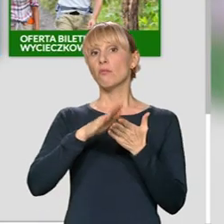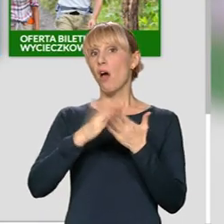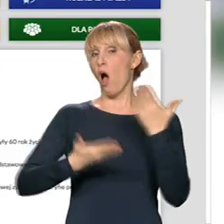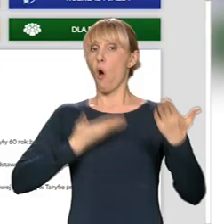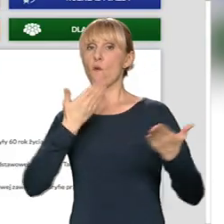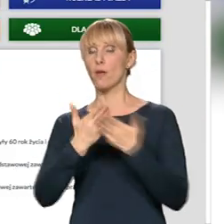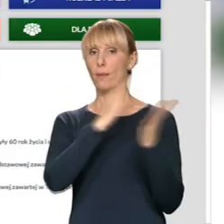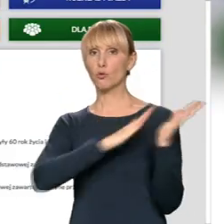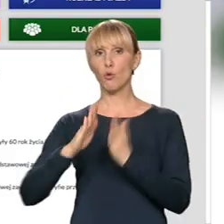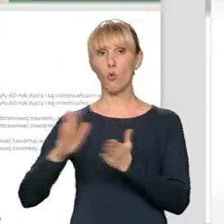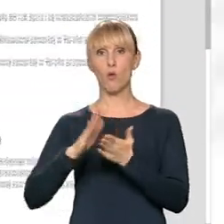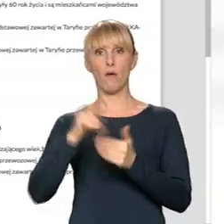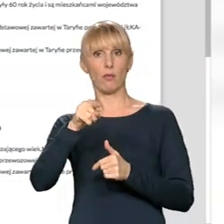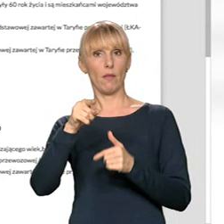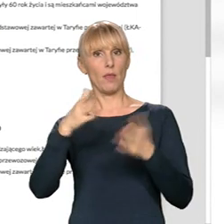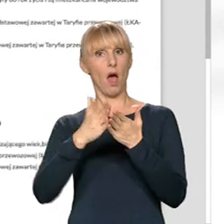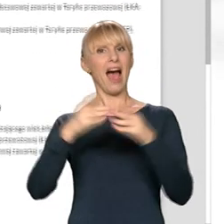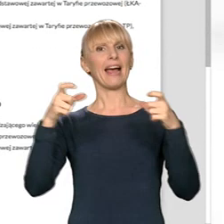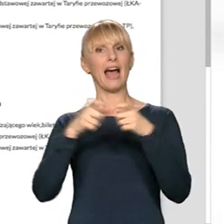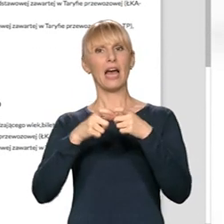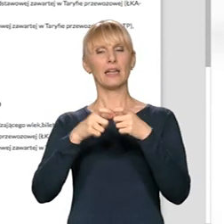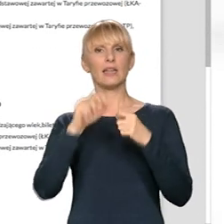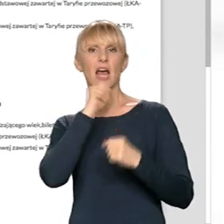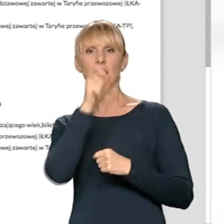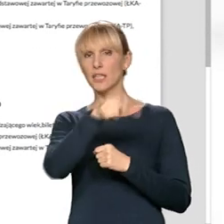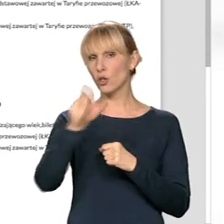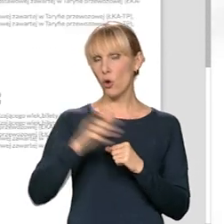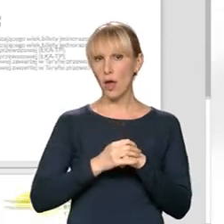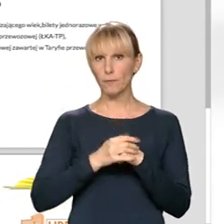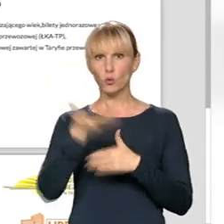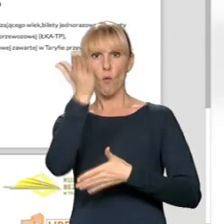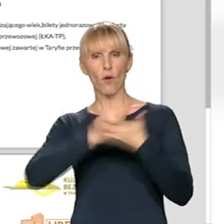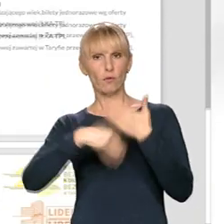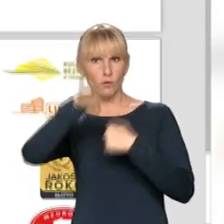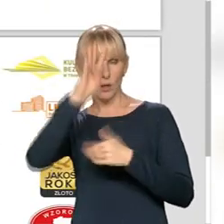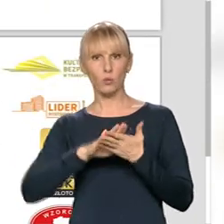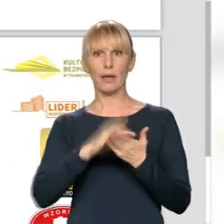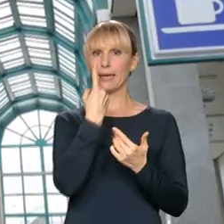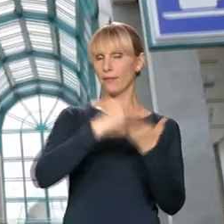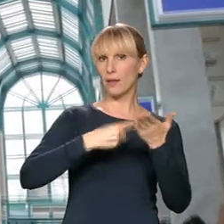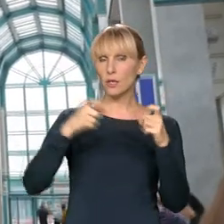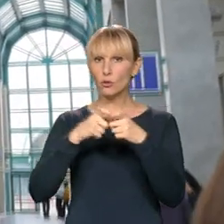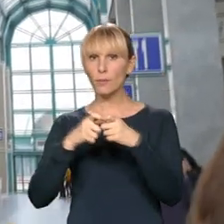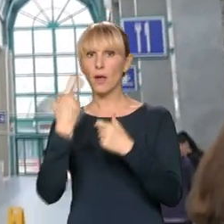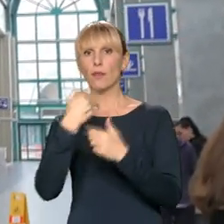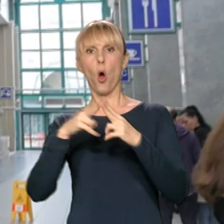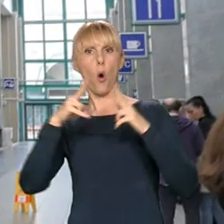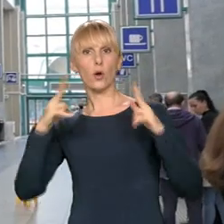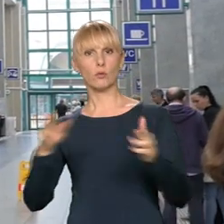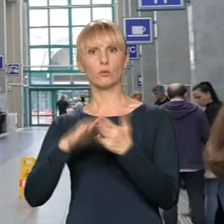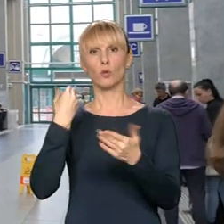została przygotowana dla osób posiadających kartę seniora województwa łódzkiego. Zarówno bilety jednorazowe, jak i okresowe mogą zakupić